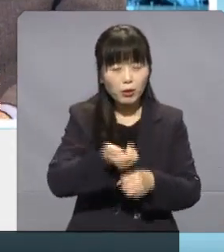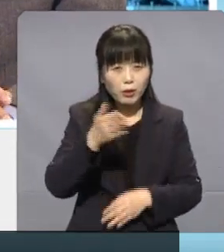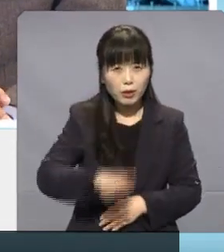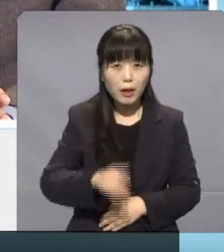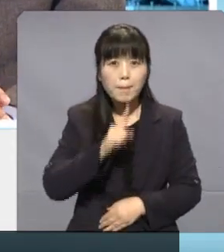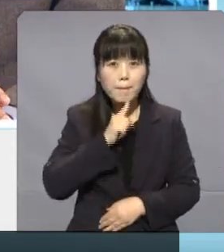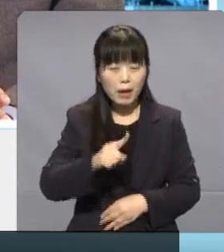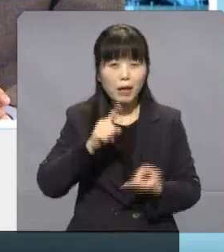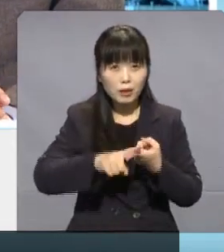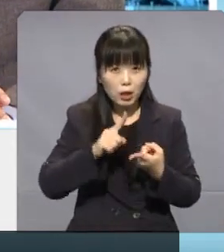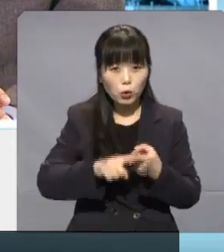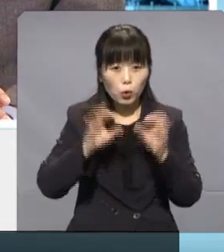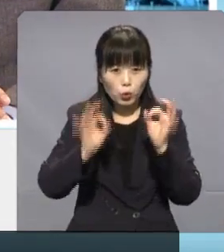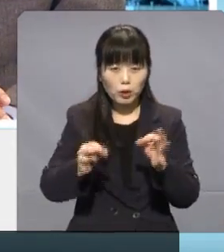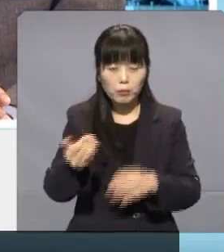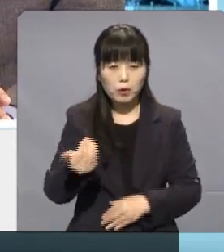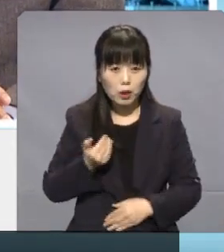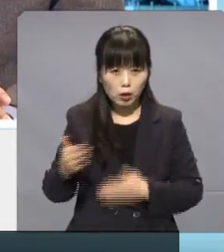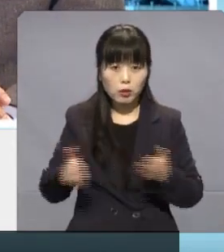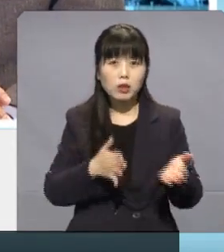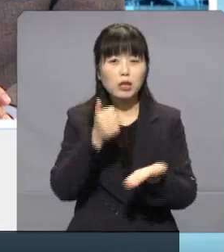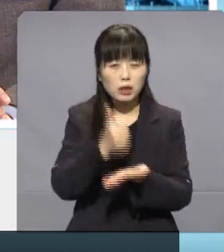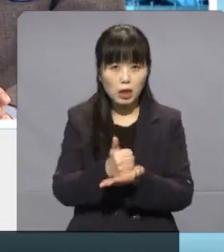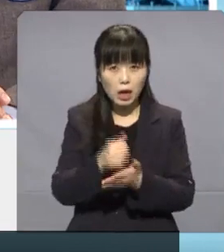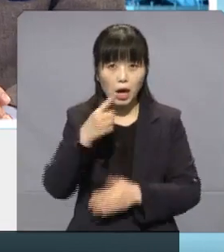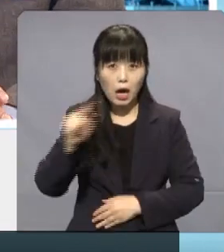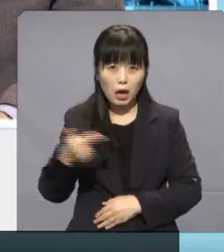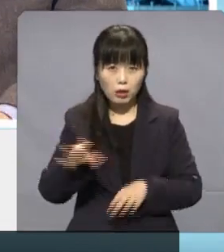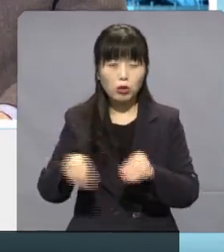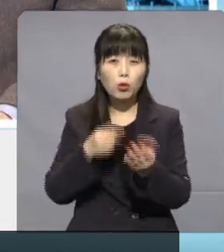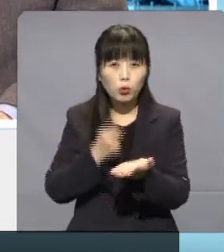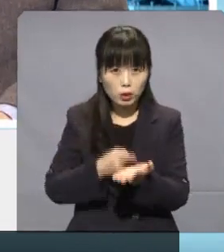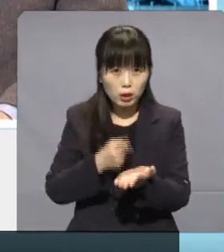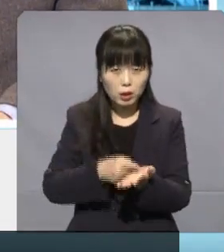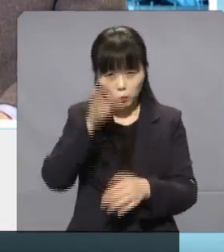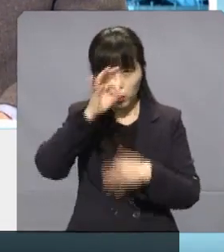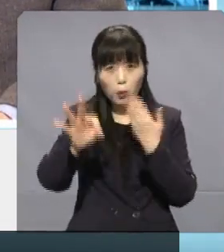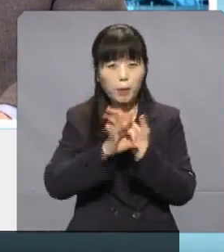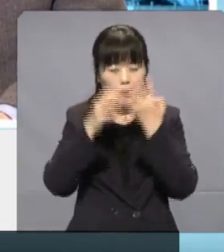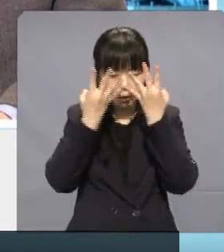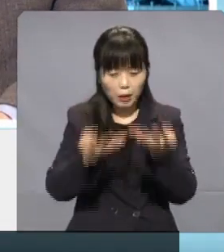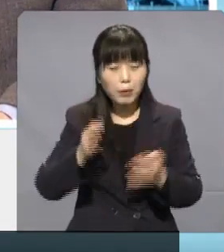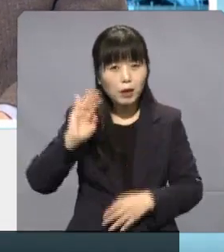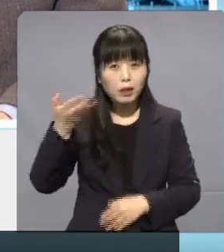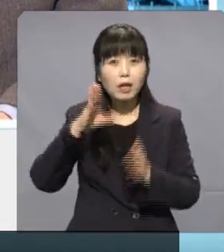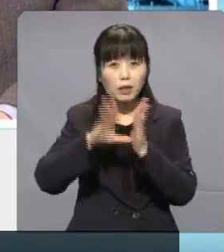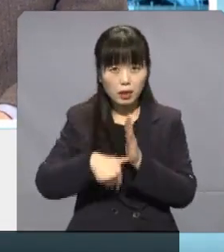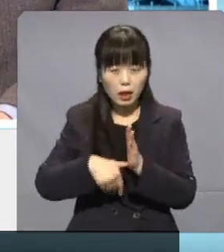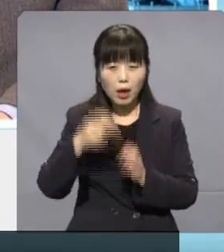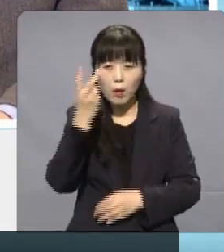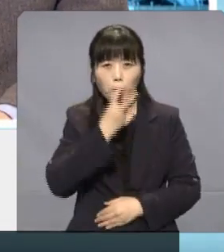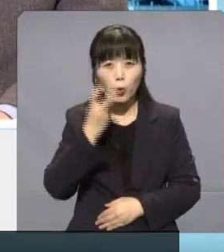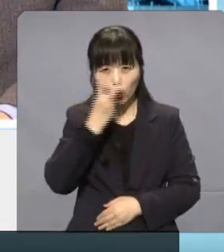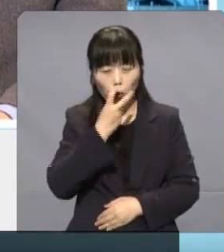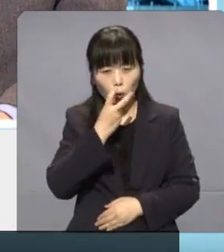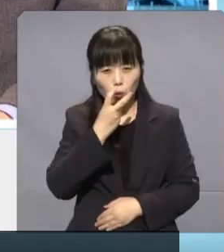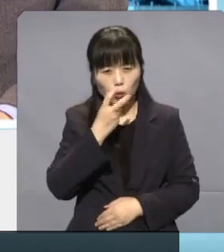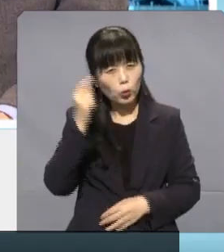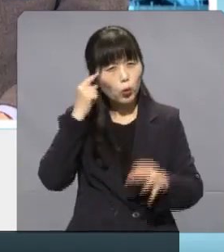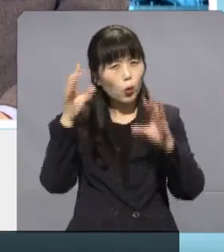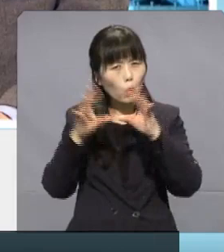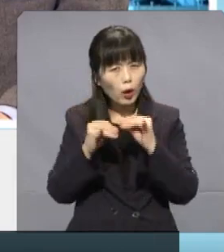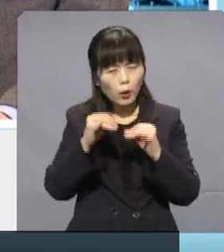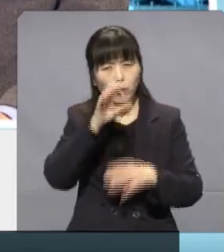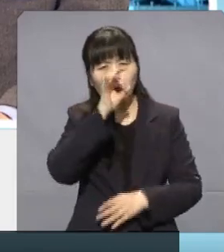말씀하신 것처럼 김경수 전 지사라든지 한명숙 전 총리는 지금 사면이 될 경우에 보수들이 공감할